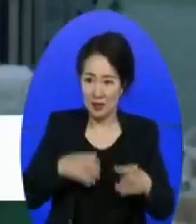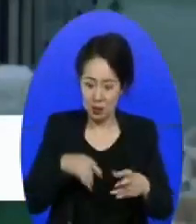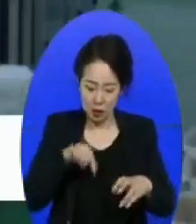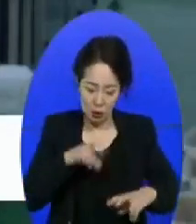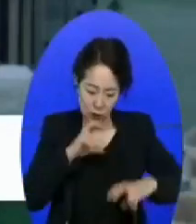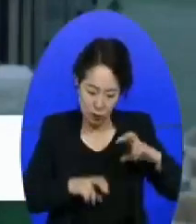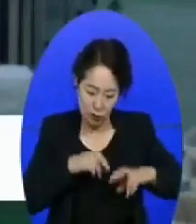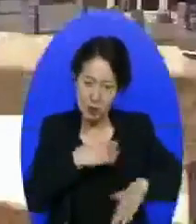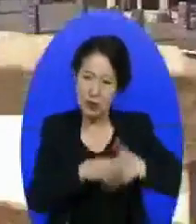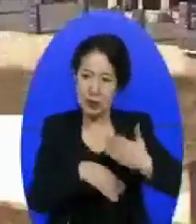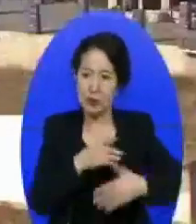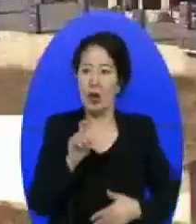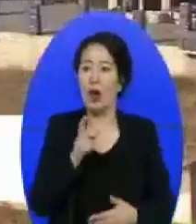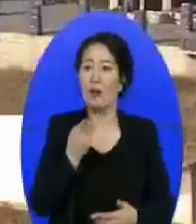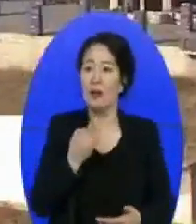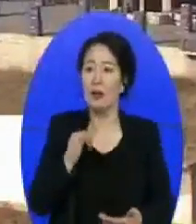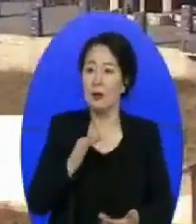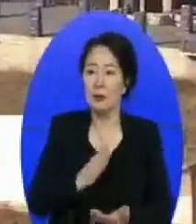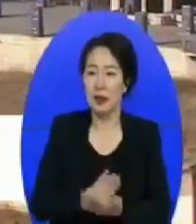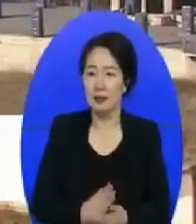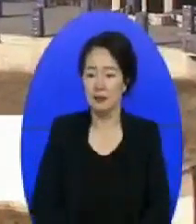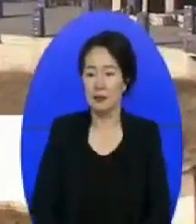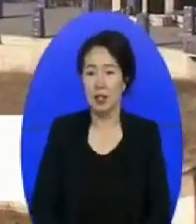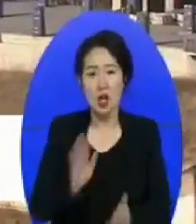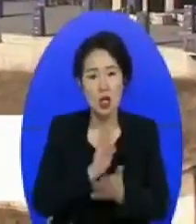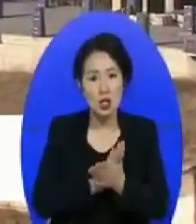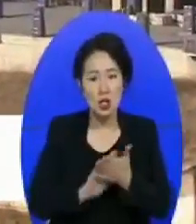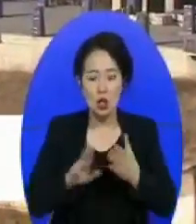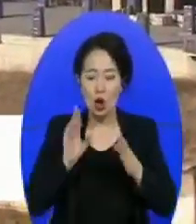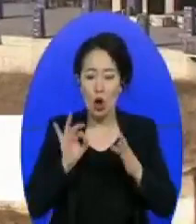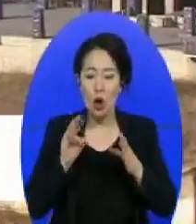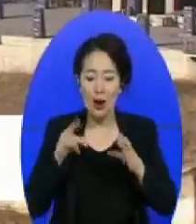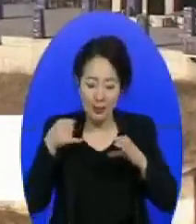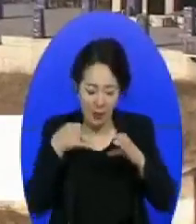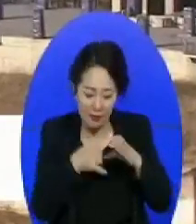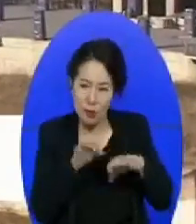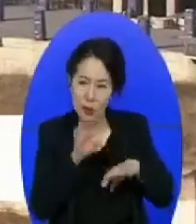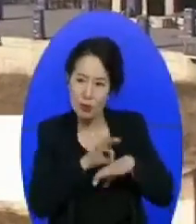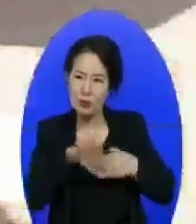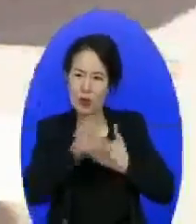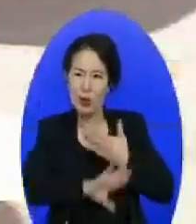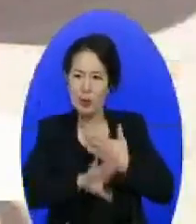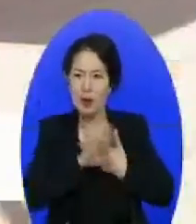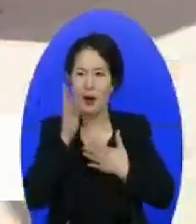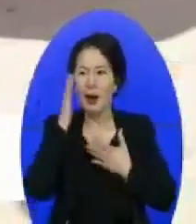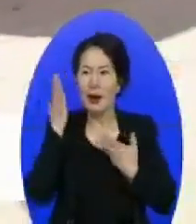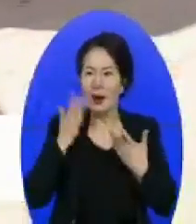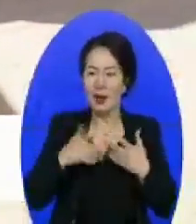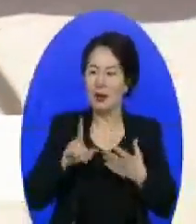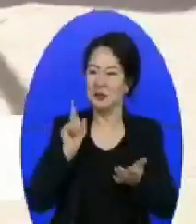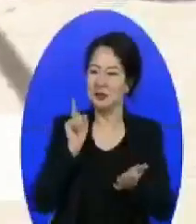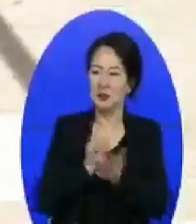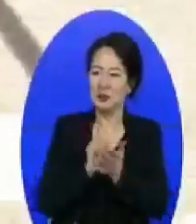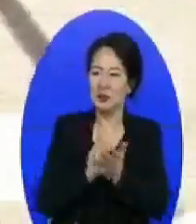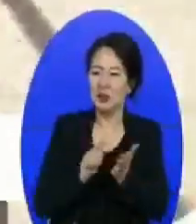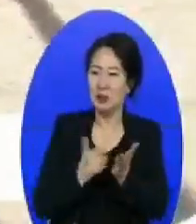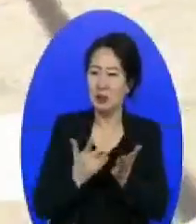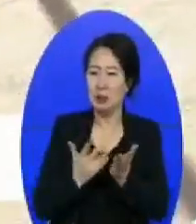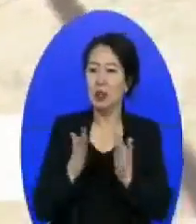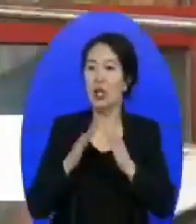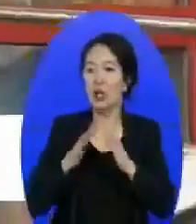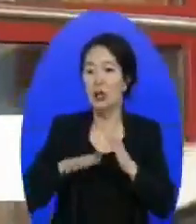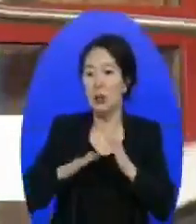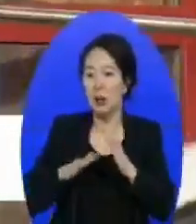бол үйлдвэрлэж ирээ явж байна. Шин төрлийн коронавирусын халдвараас сэргийлэх гол арга нь онц шаардлагагүй бол гэрээсээ гарахгүй